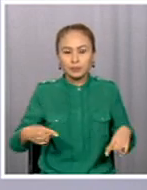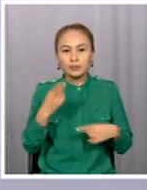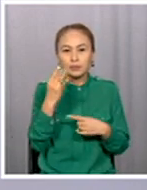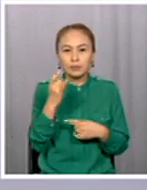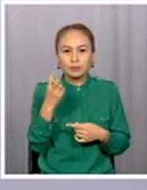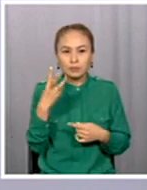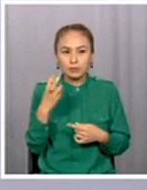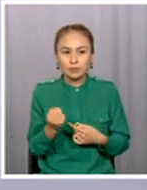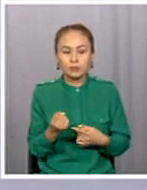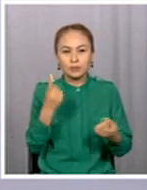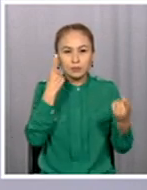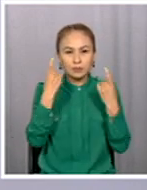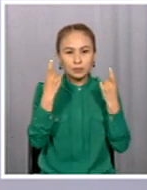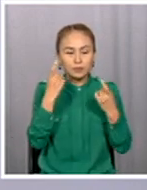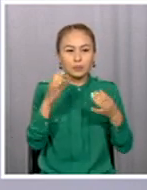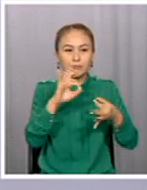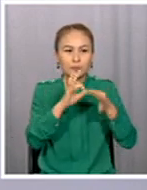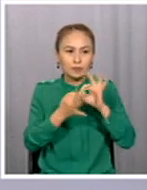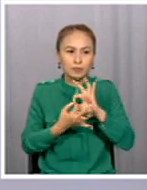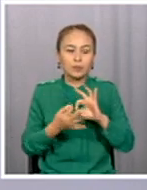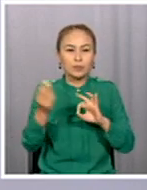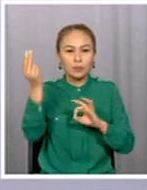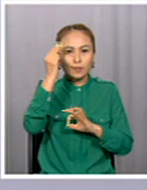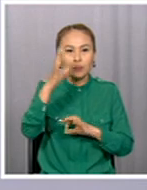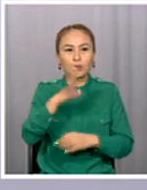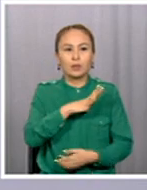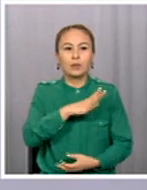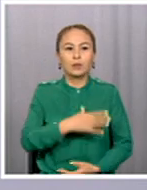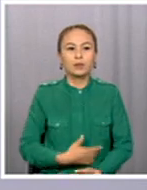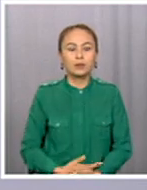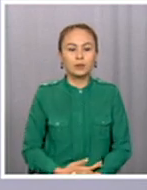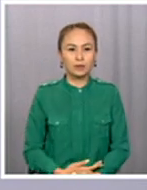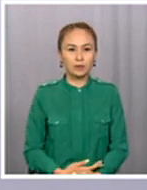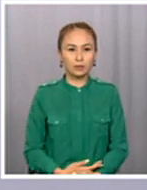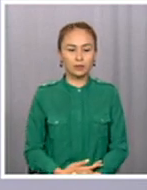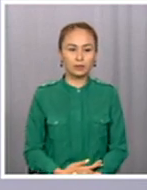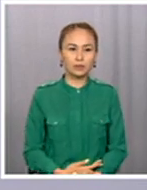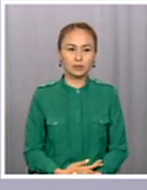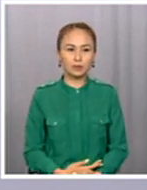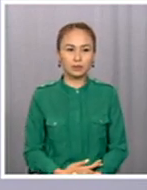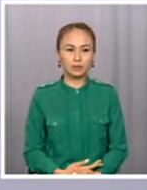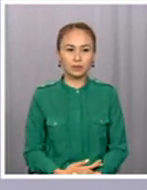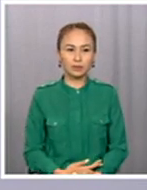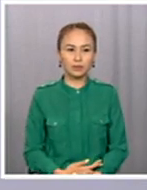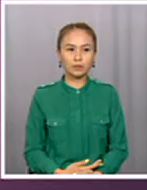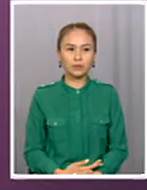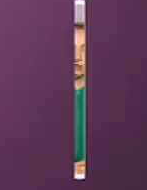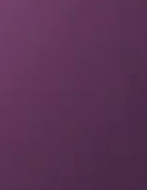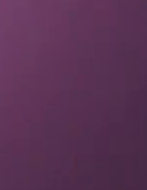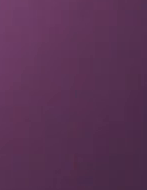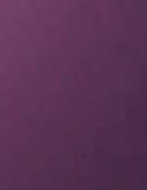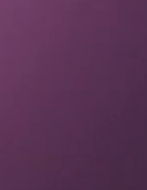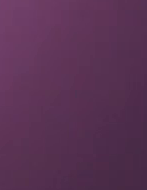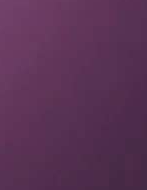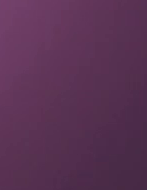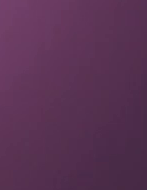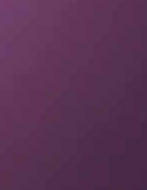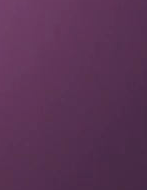диаграммалардан ақпараттық деректерді алуды үйрендік. Келесі сабақта кездескенше сау болыңыздар.